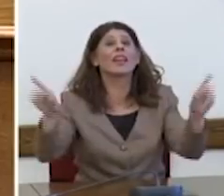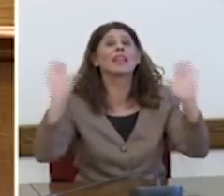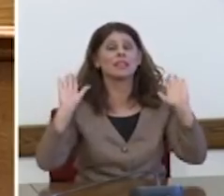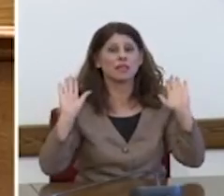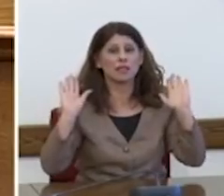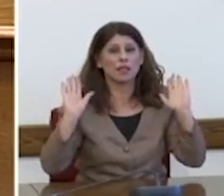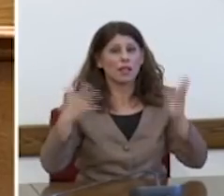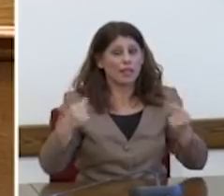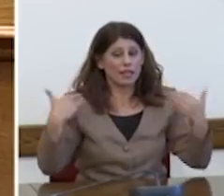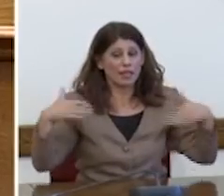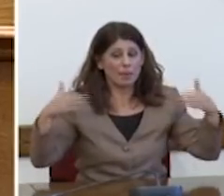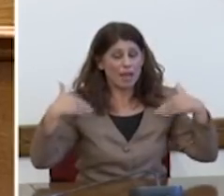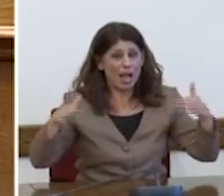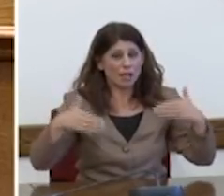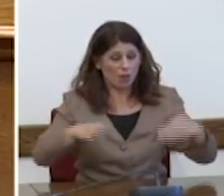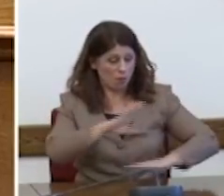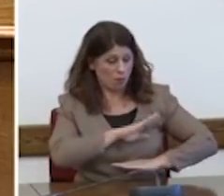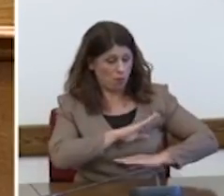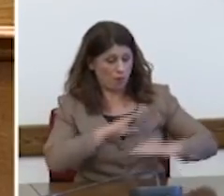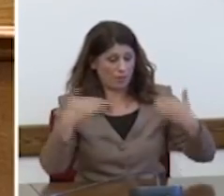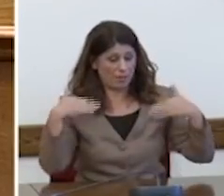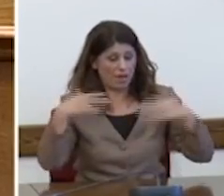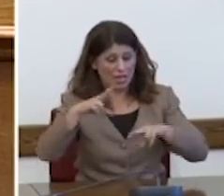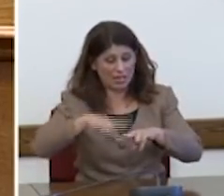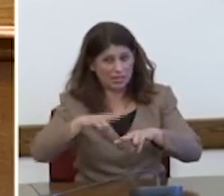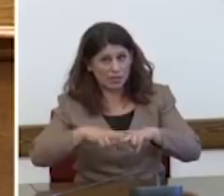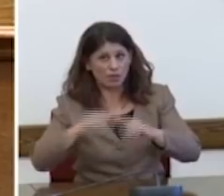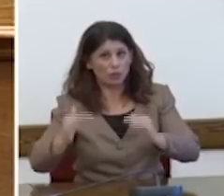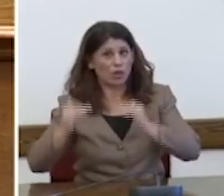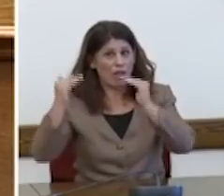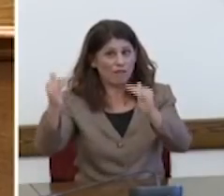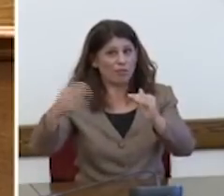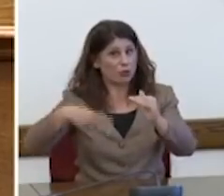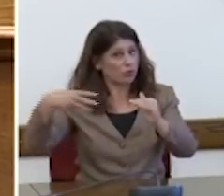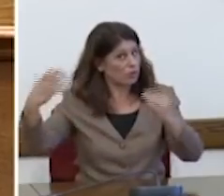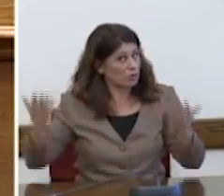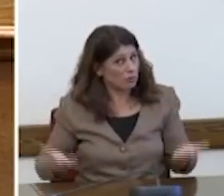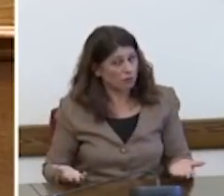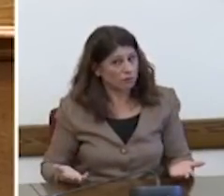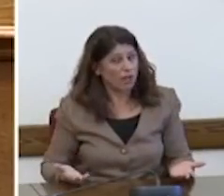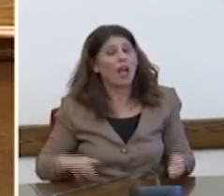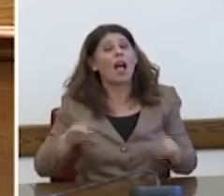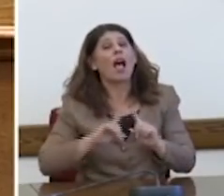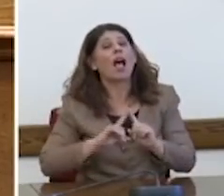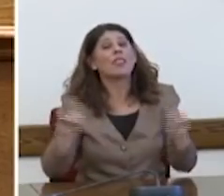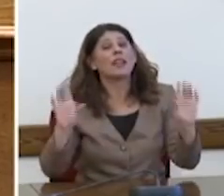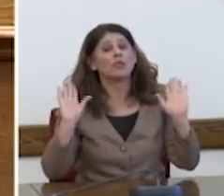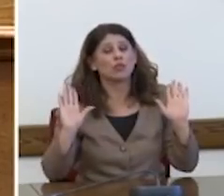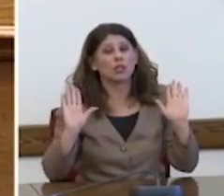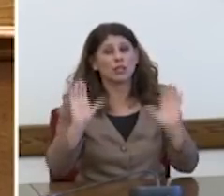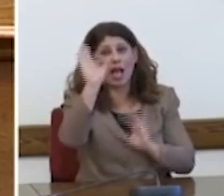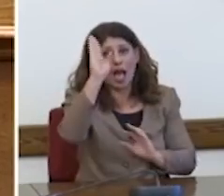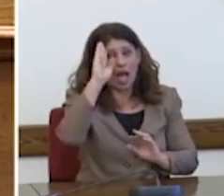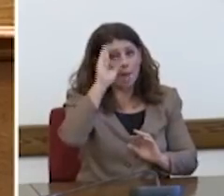γυμνάσια, πολεμικά γυμνάσια, με το Ισραήλ που τα αναβάθμισε ο ΣΥΡΙΖΑ? δεν έχουν να κάνουν με τις αμερικανοατοικές